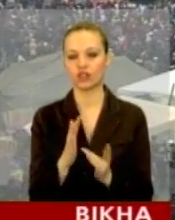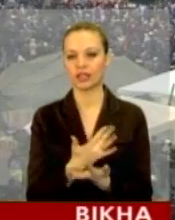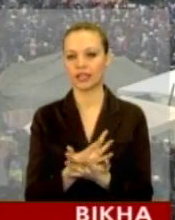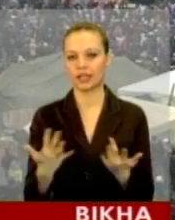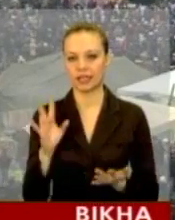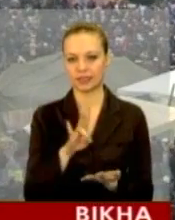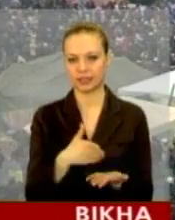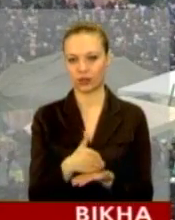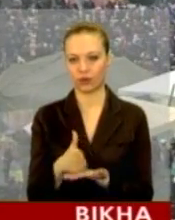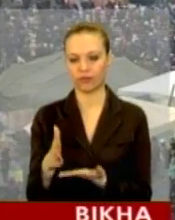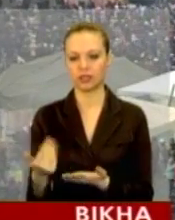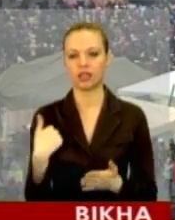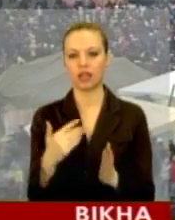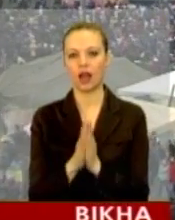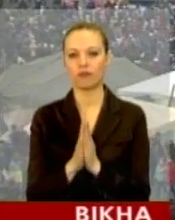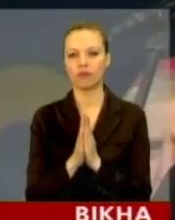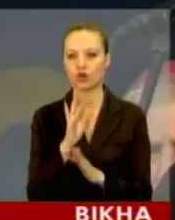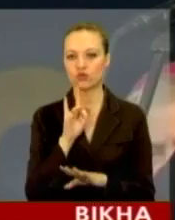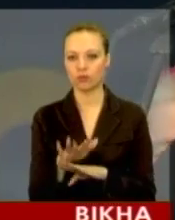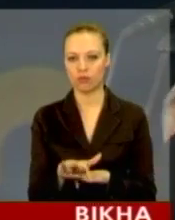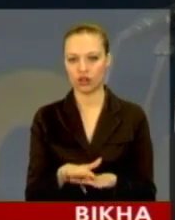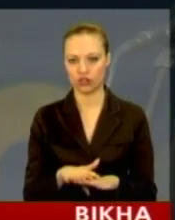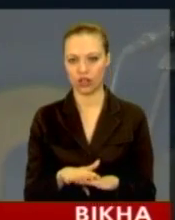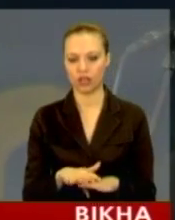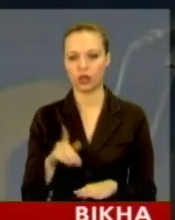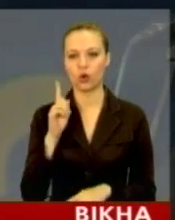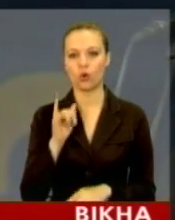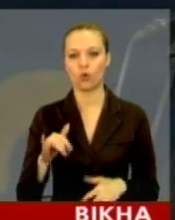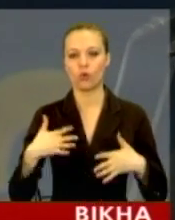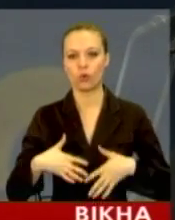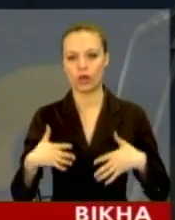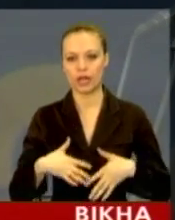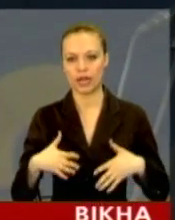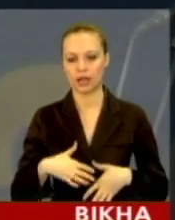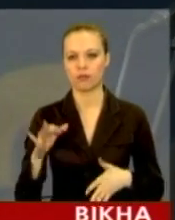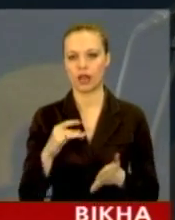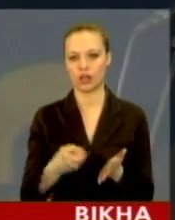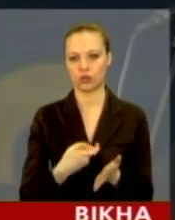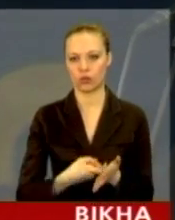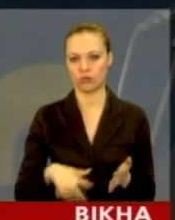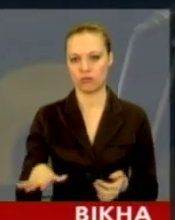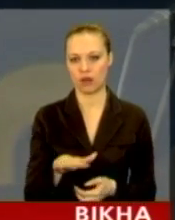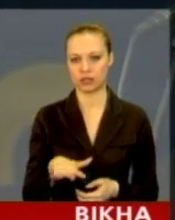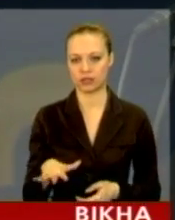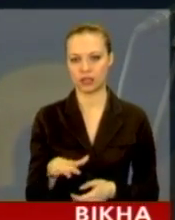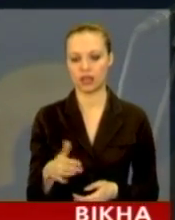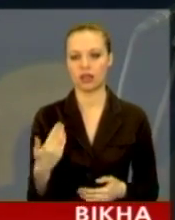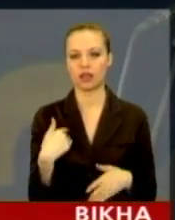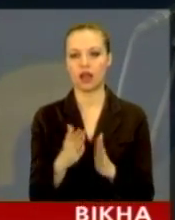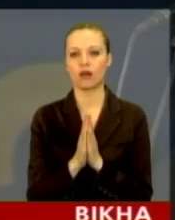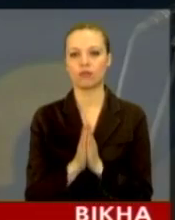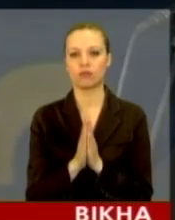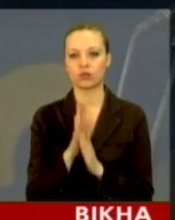різних конфесій. Я прошу прощення у Криму і Донбасу. Я